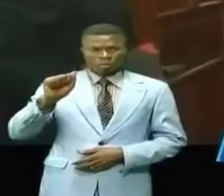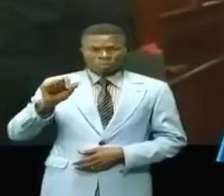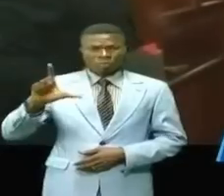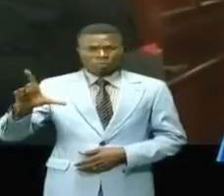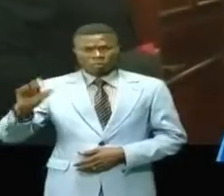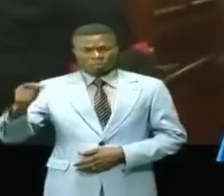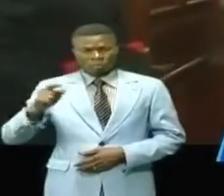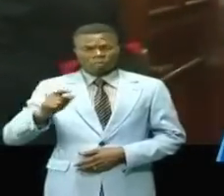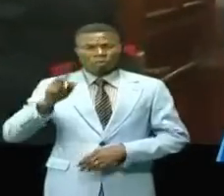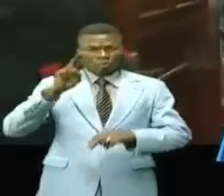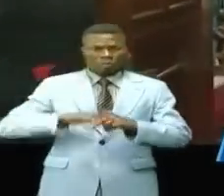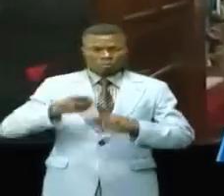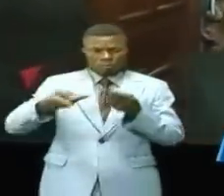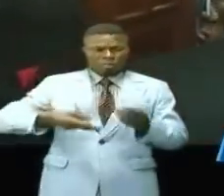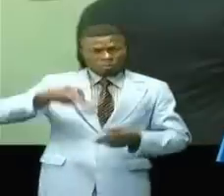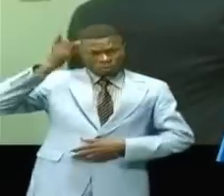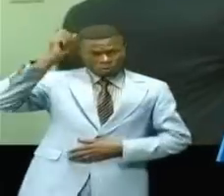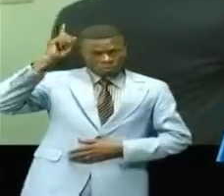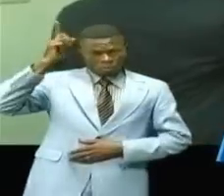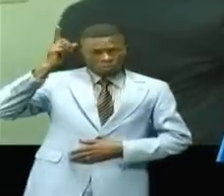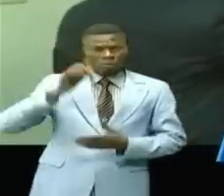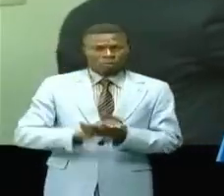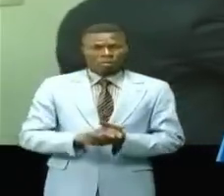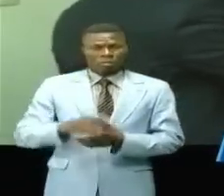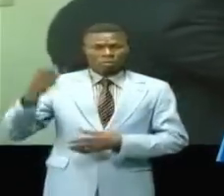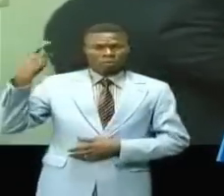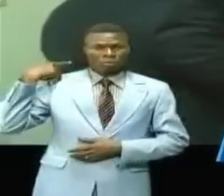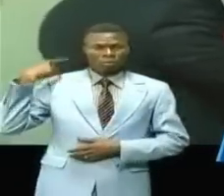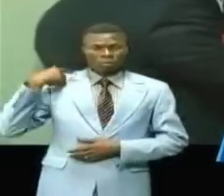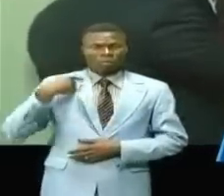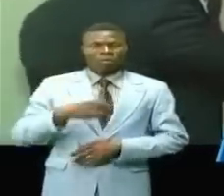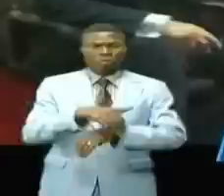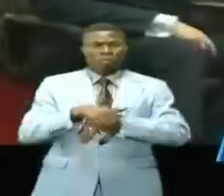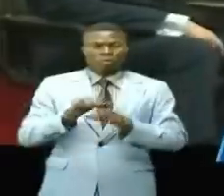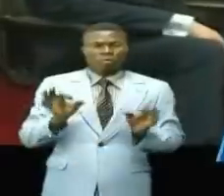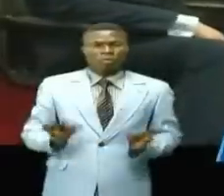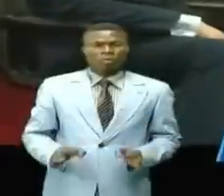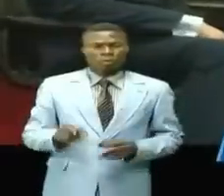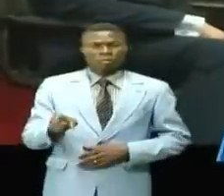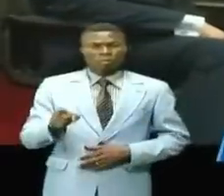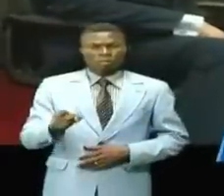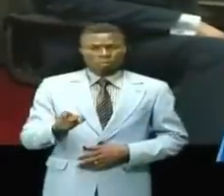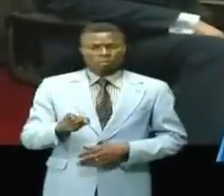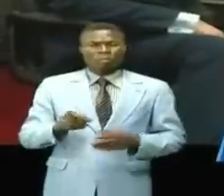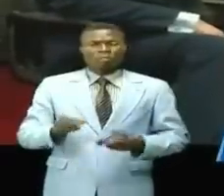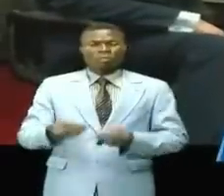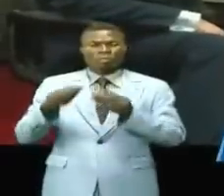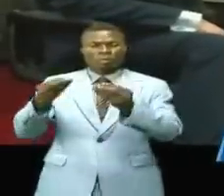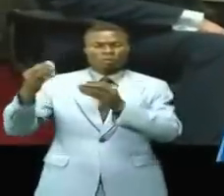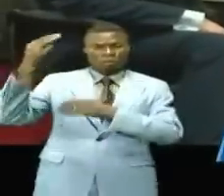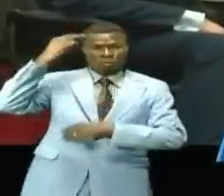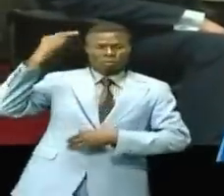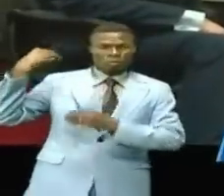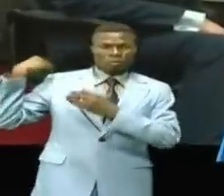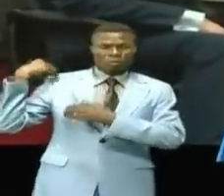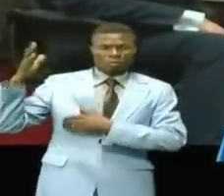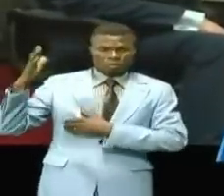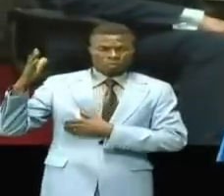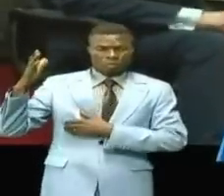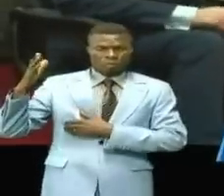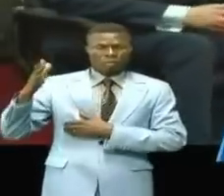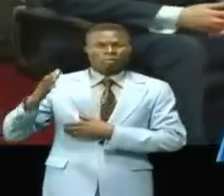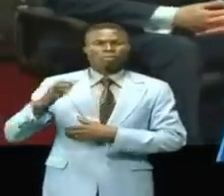position. En tournée dans la sous-région des Grands Lacs, le député britannique Sir Williamson a confié au ministre d'État, ministre de l'intégration